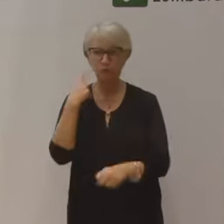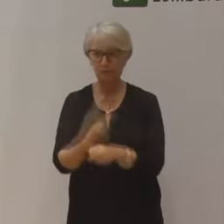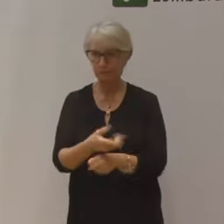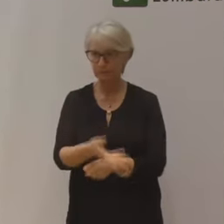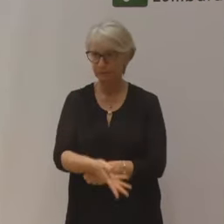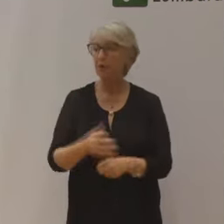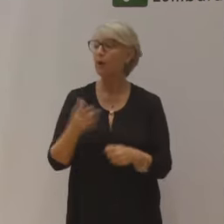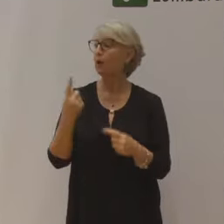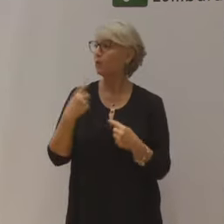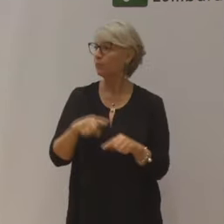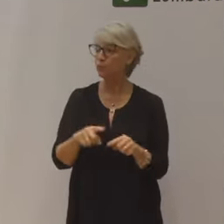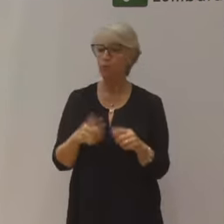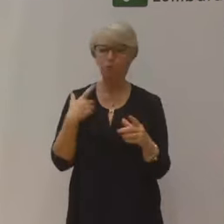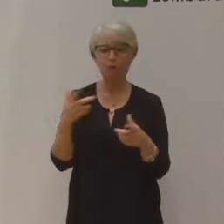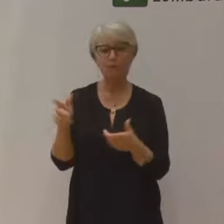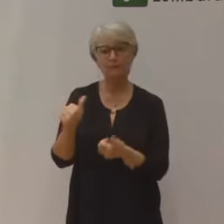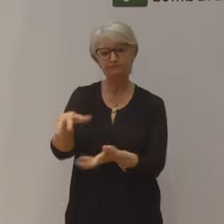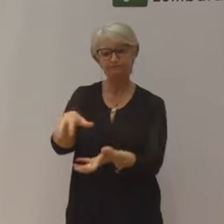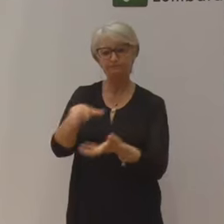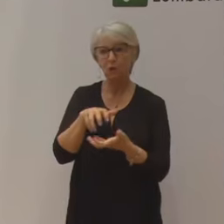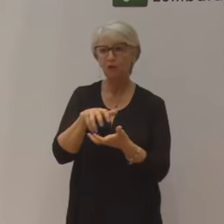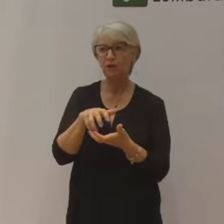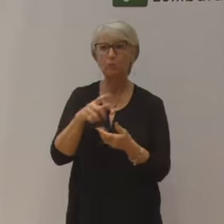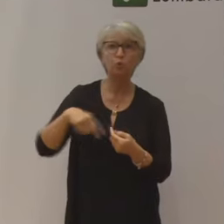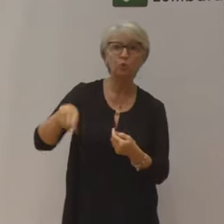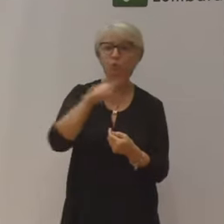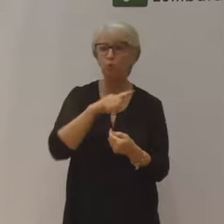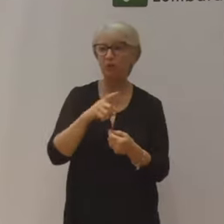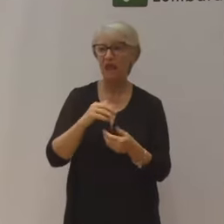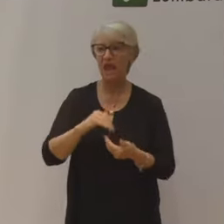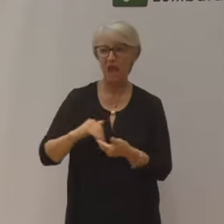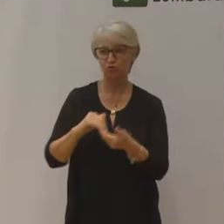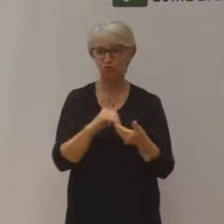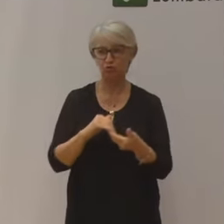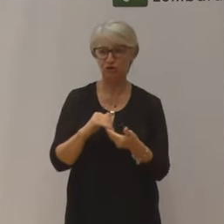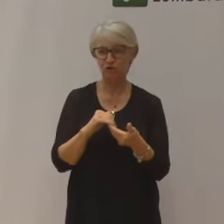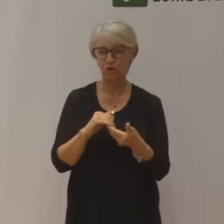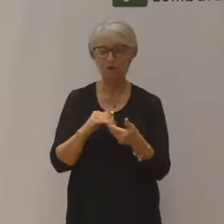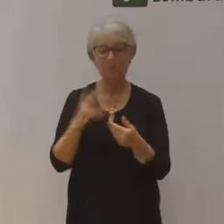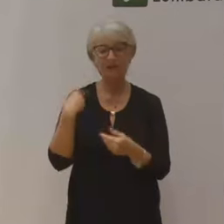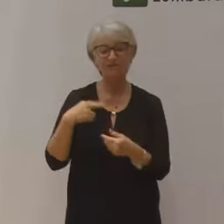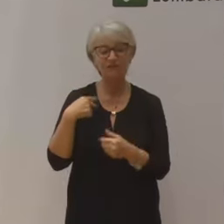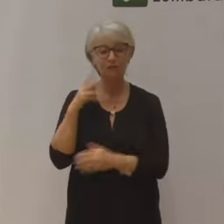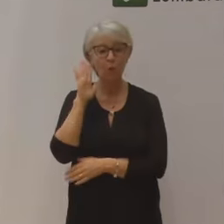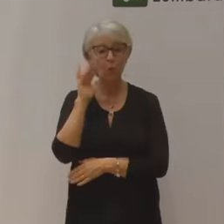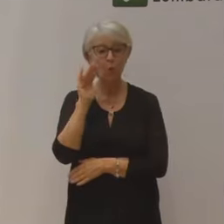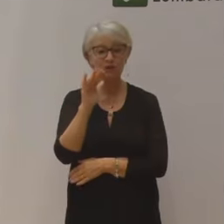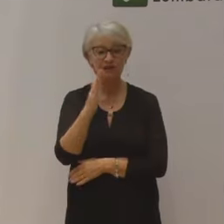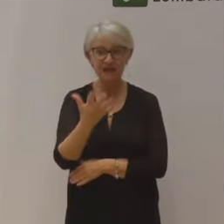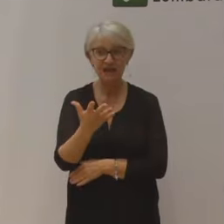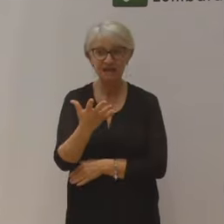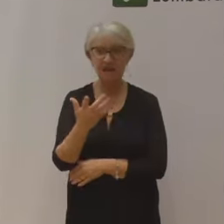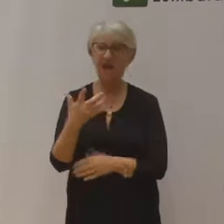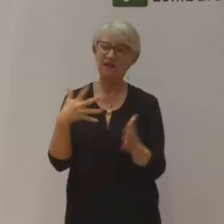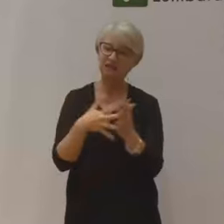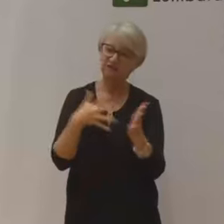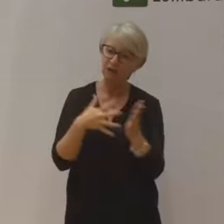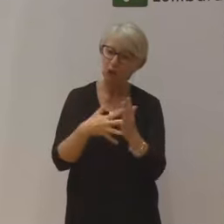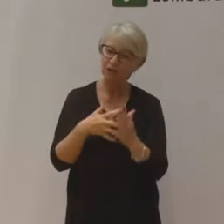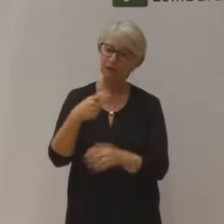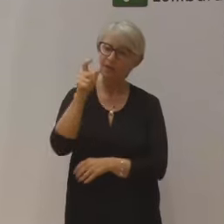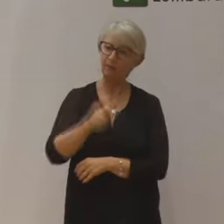sulla scorta del valido contributo fornito da tutte le associazioni interessate che vivono quotidianamente le peculiarità e le difficoltà di queste